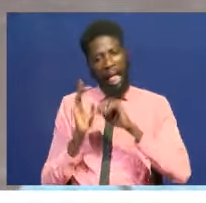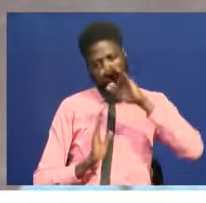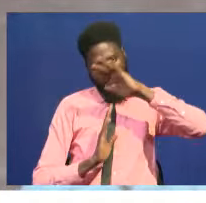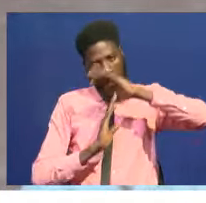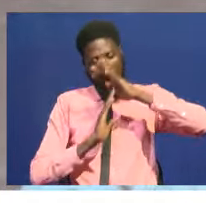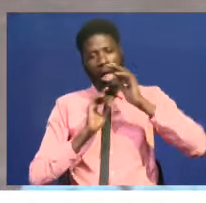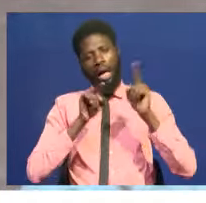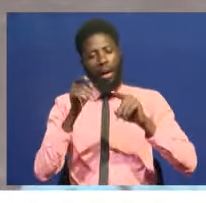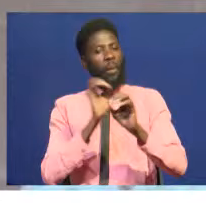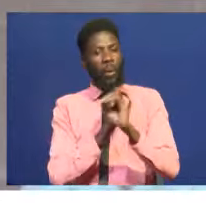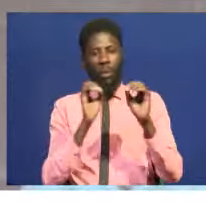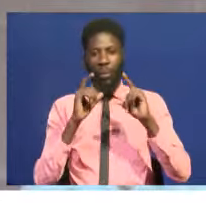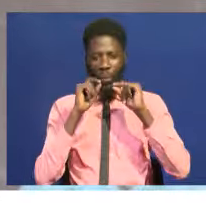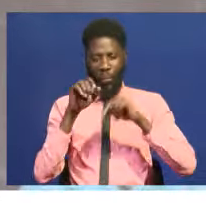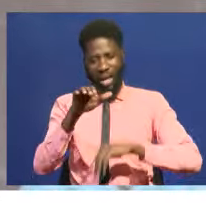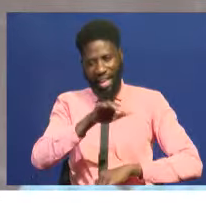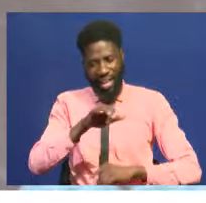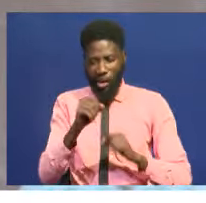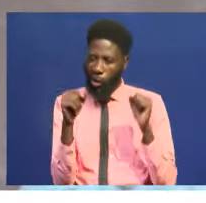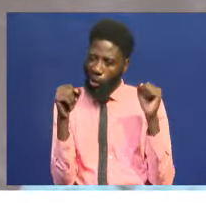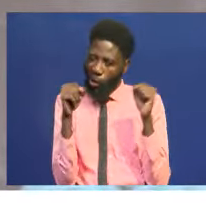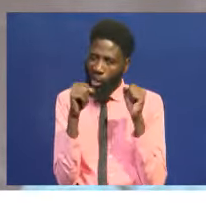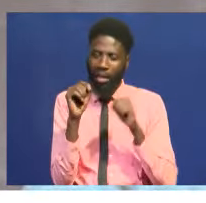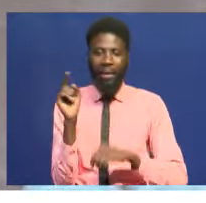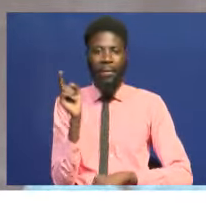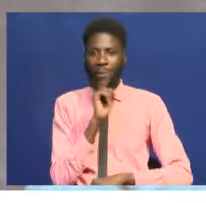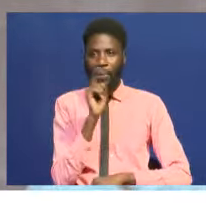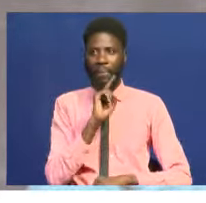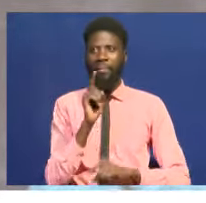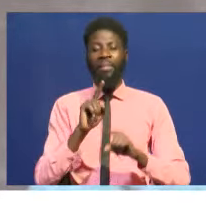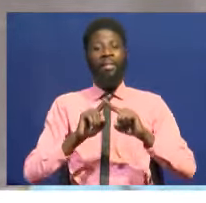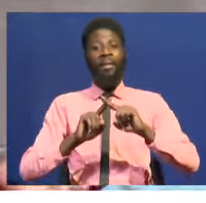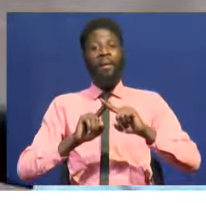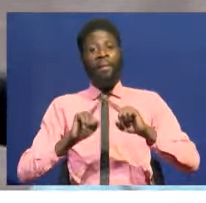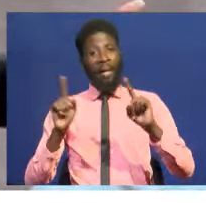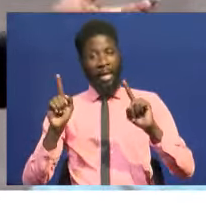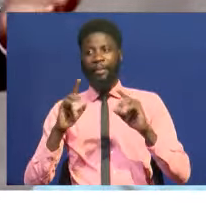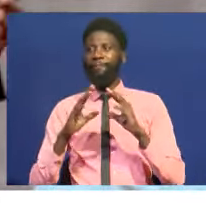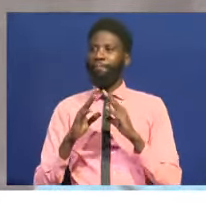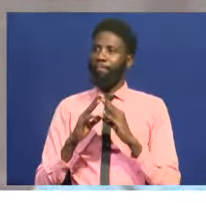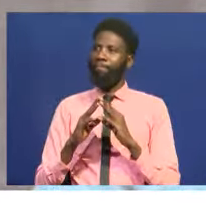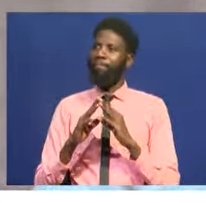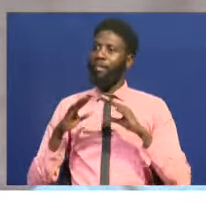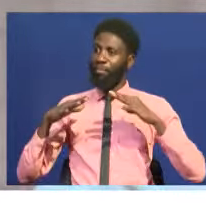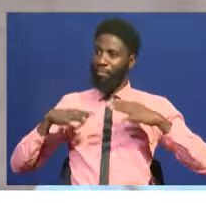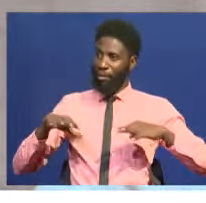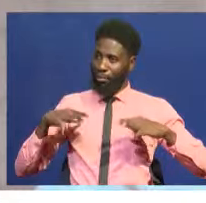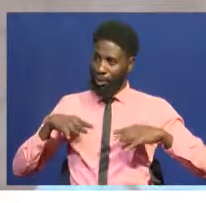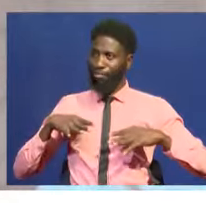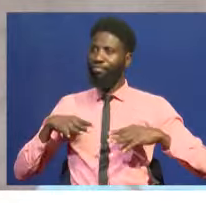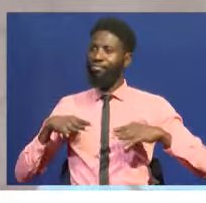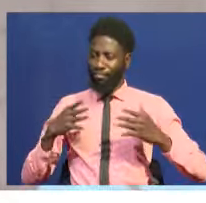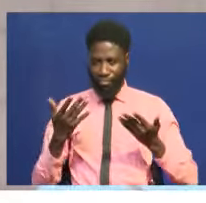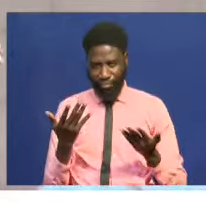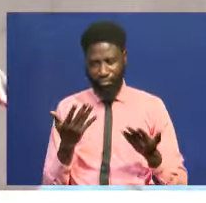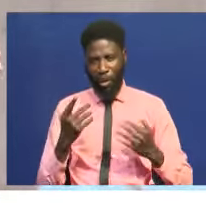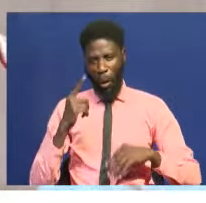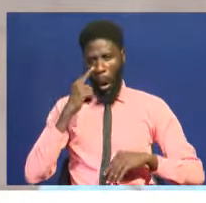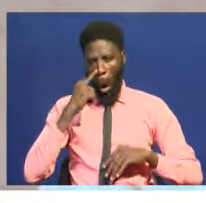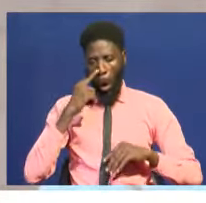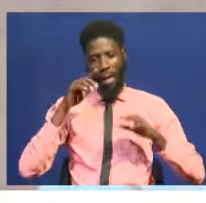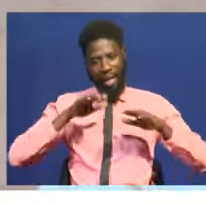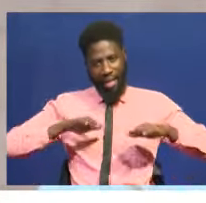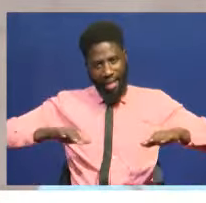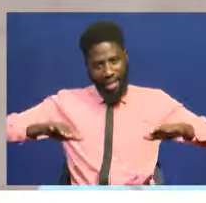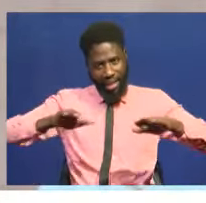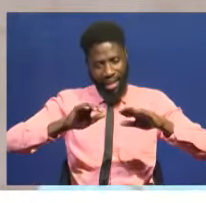hii dunia iko ngumu sana. Lakini kwa watu wa sehemu hii